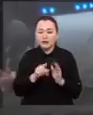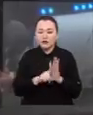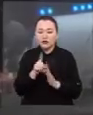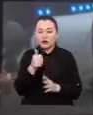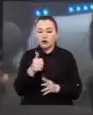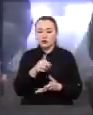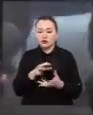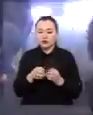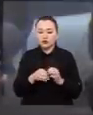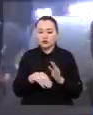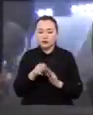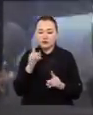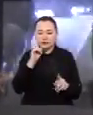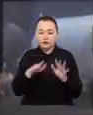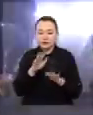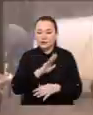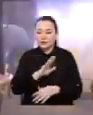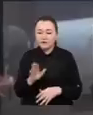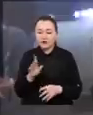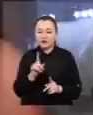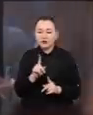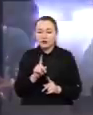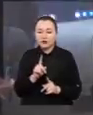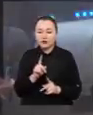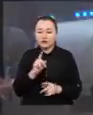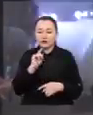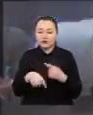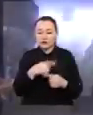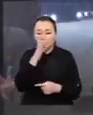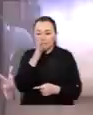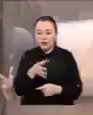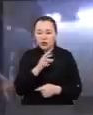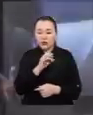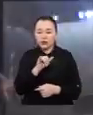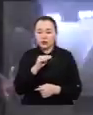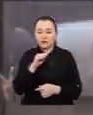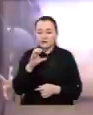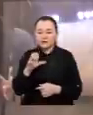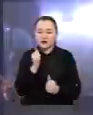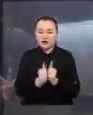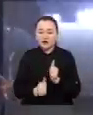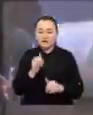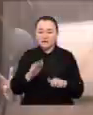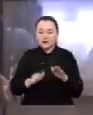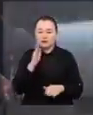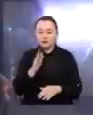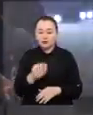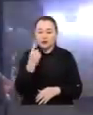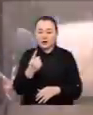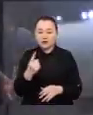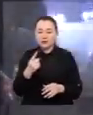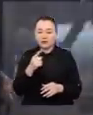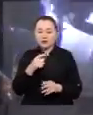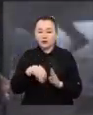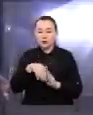результаты. Не сомневайтесь, что через 5 лет в UFC как минимум в каждом весе будет один топовый